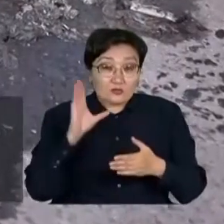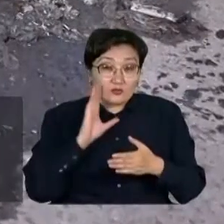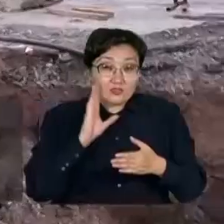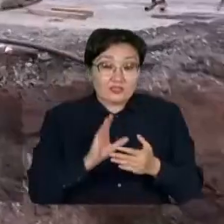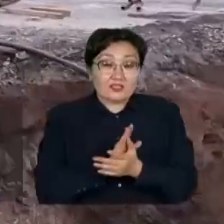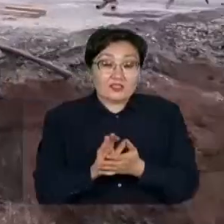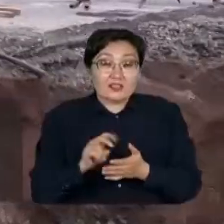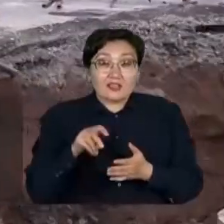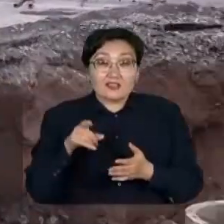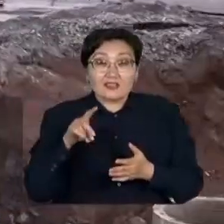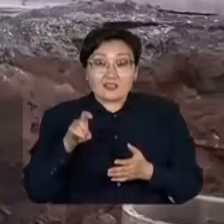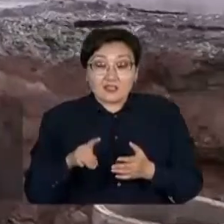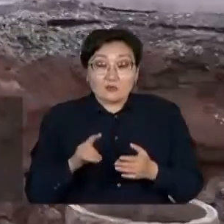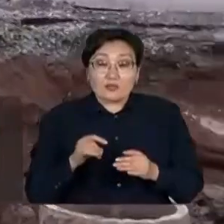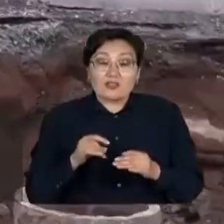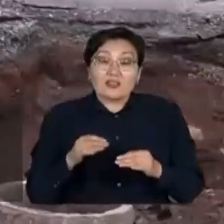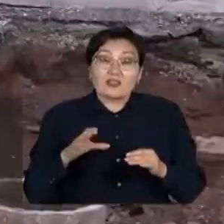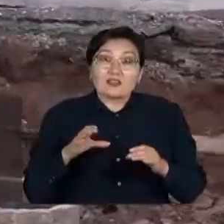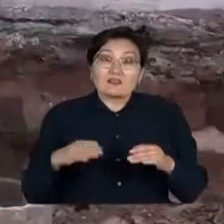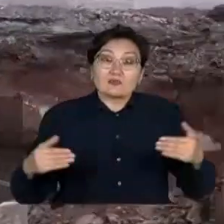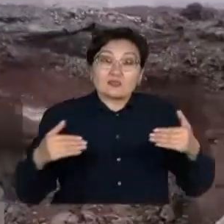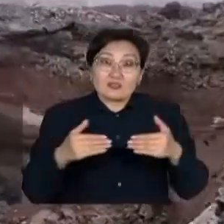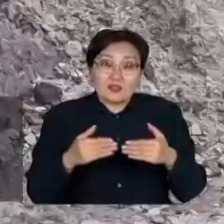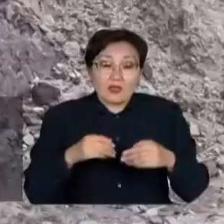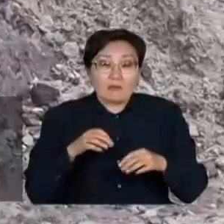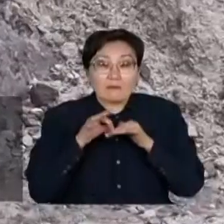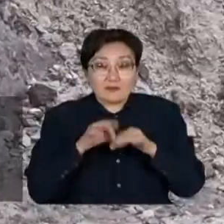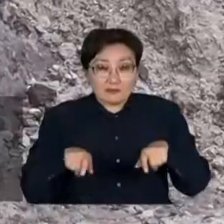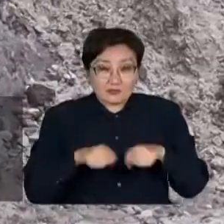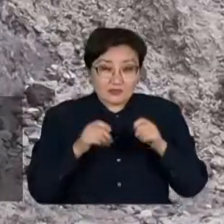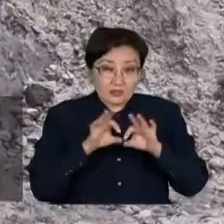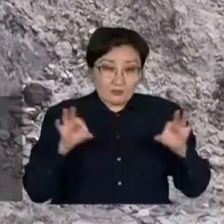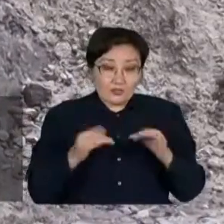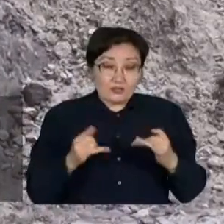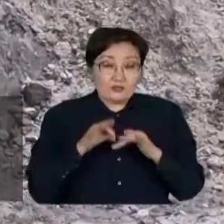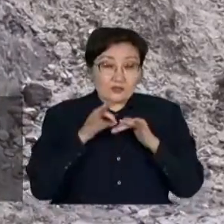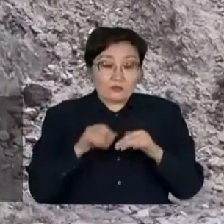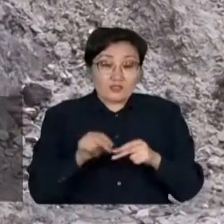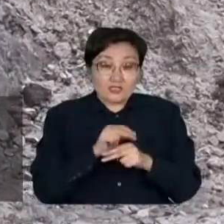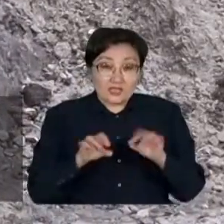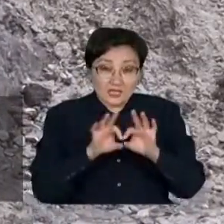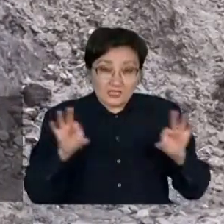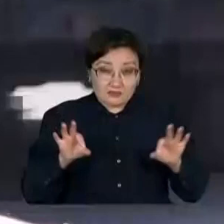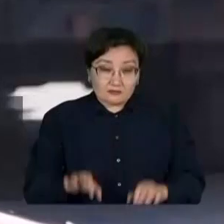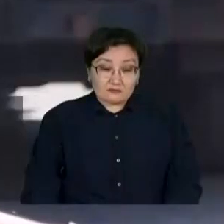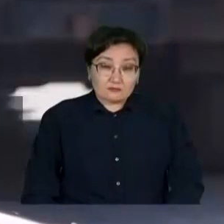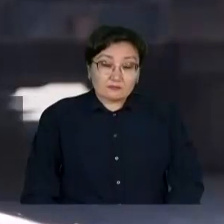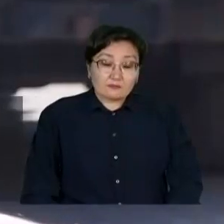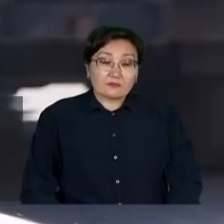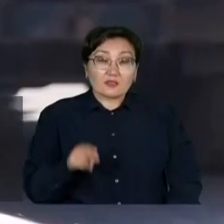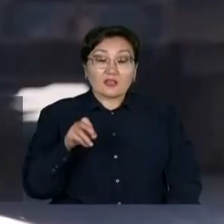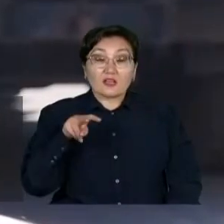личной гигиены образовали засор и привели к прорыву трубы. В данный момент проводится реконструкция коллектора.